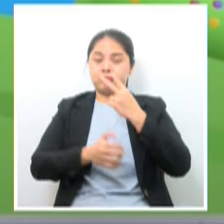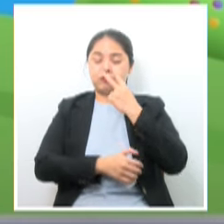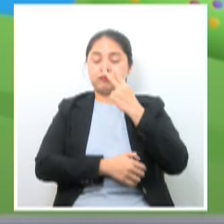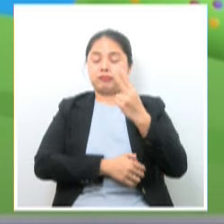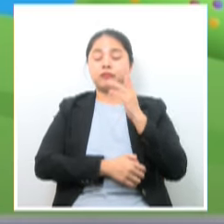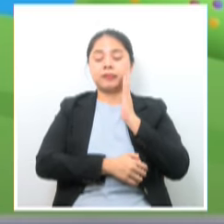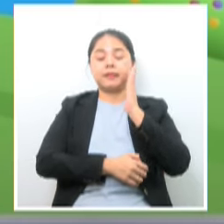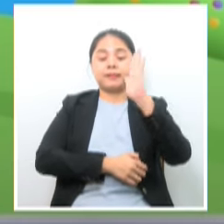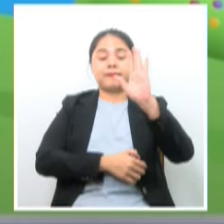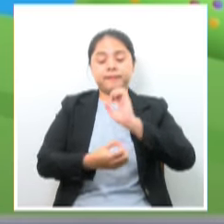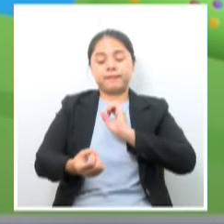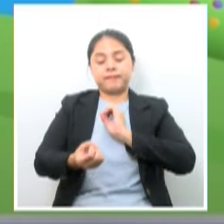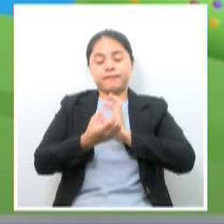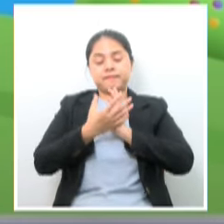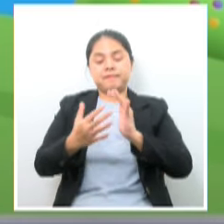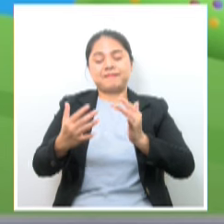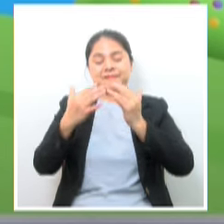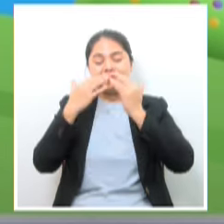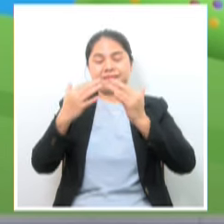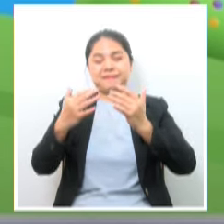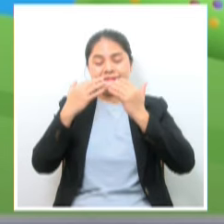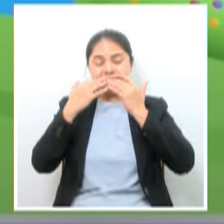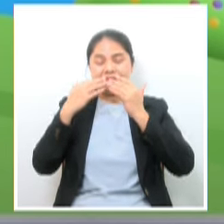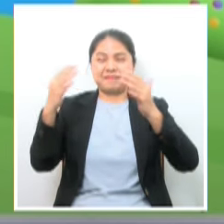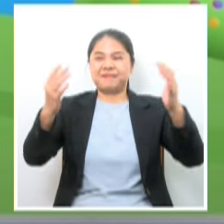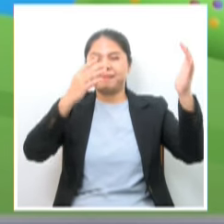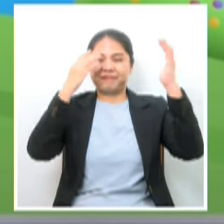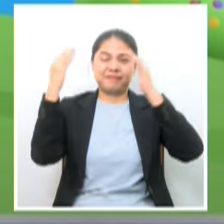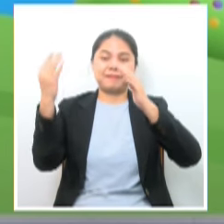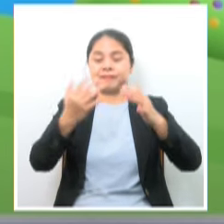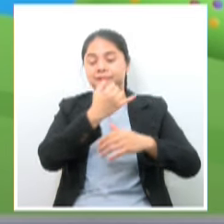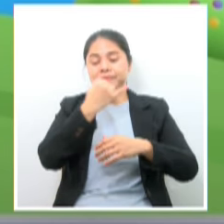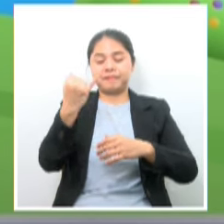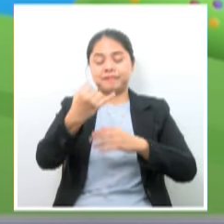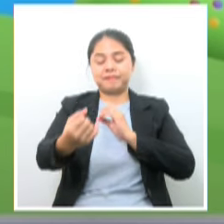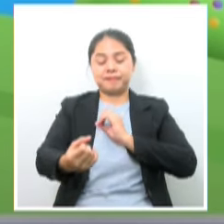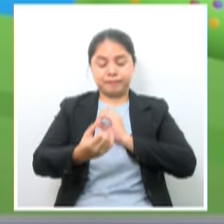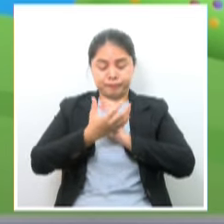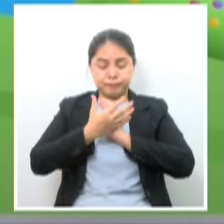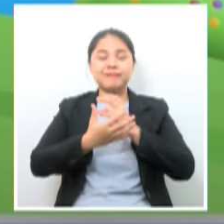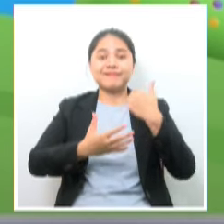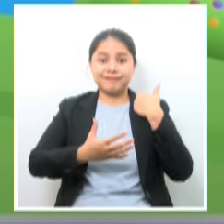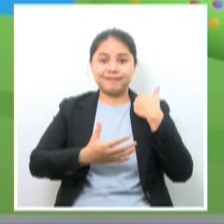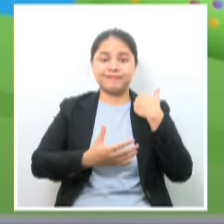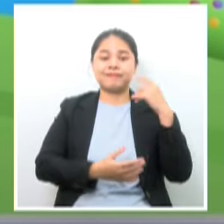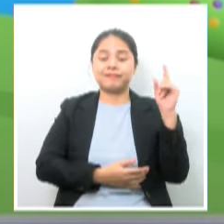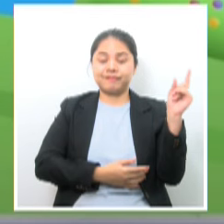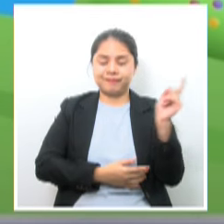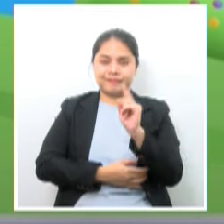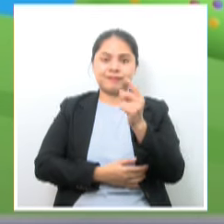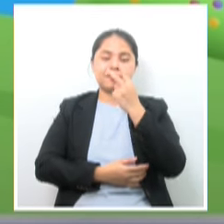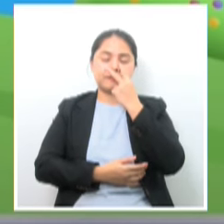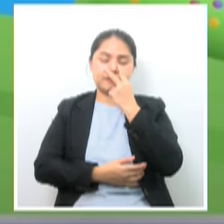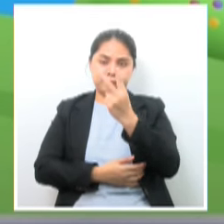สารปนเปื้อนนะมีกลิ่นนะครับหรืออากาศที่มีสารเคมีปนเปื้อนมาหรือไม่ที่จะกระทบต่อสุขภาพ